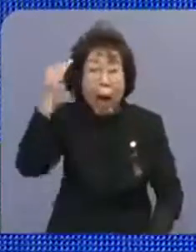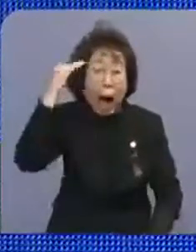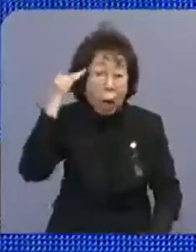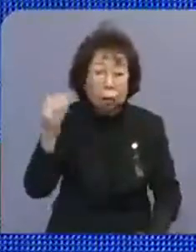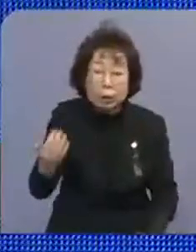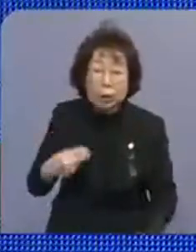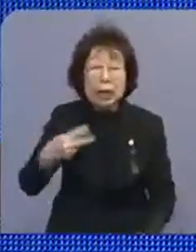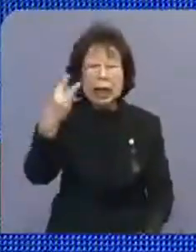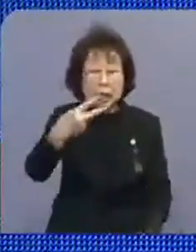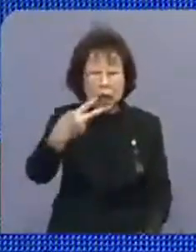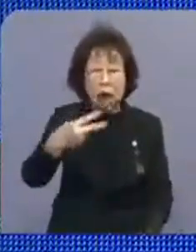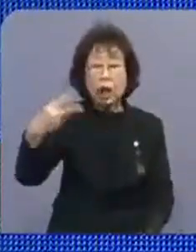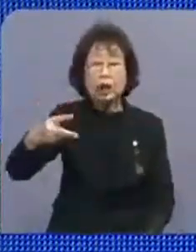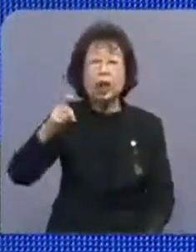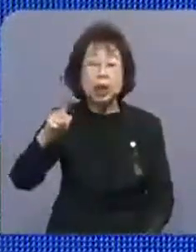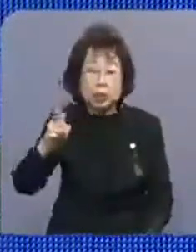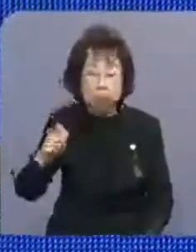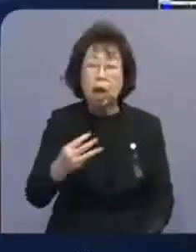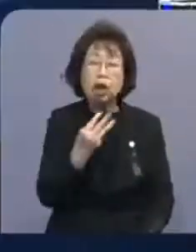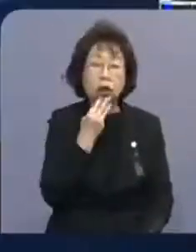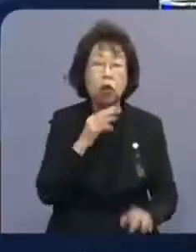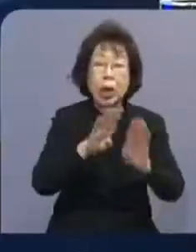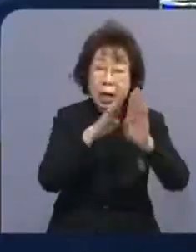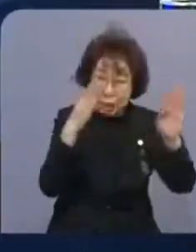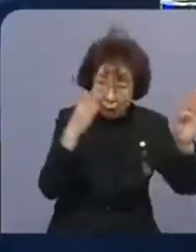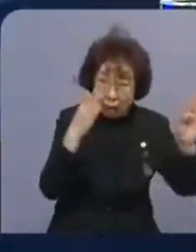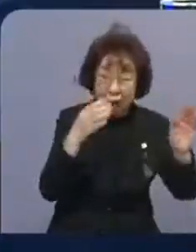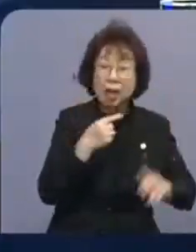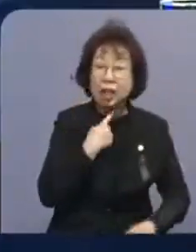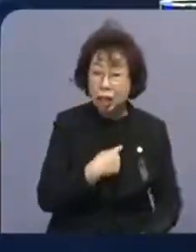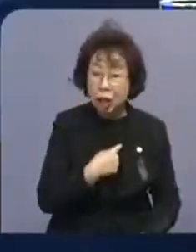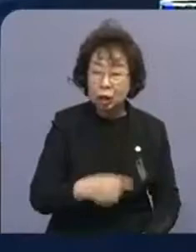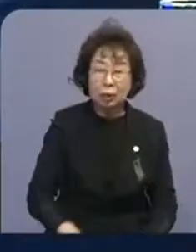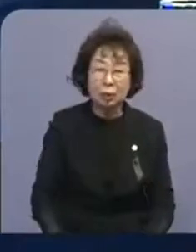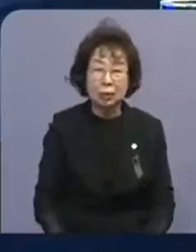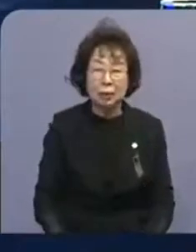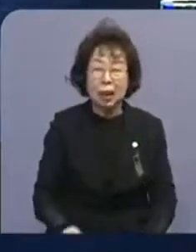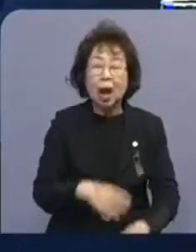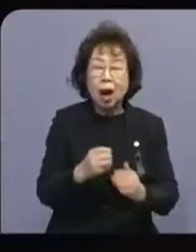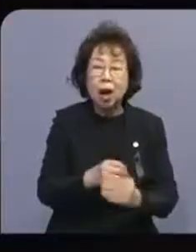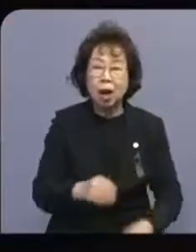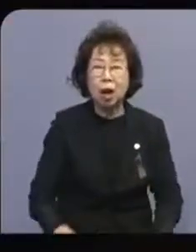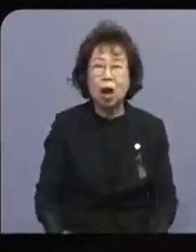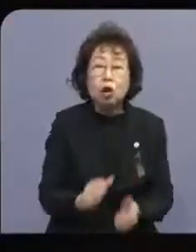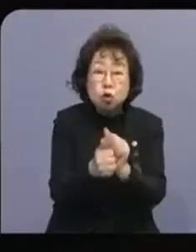앞서 2000년과 2011년 서울에서 두 차례 열렸습니다. 국내 유일의